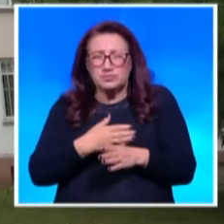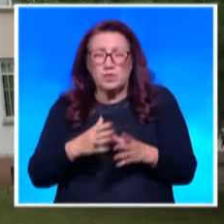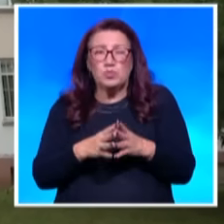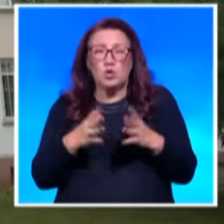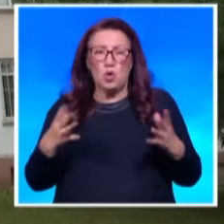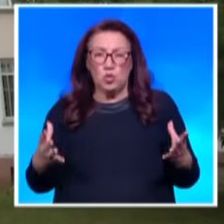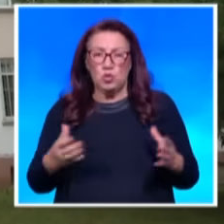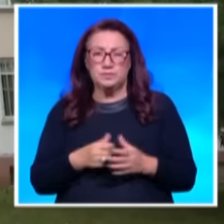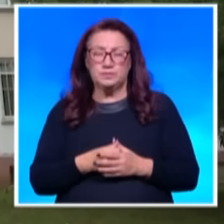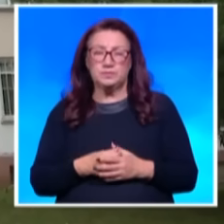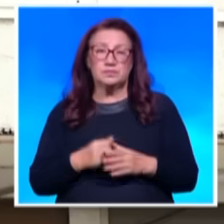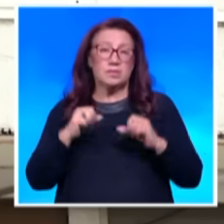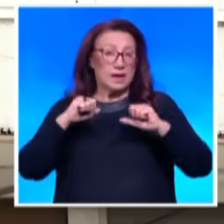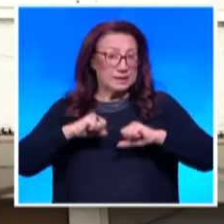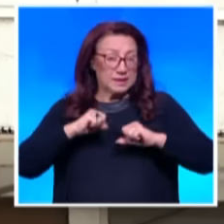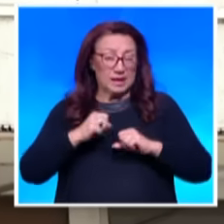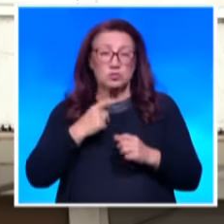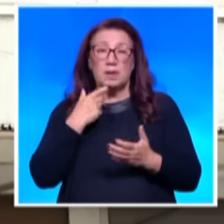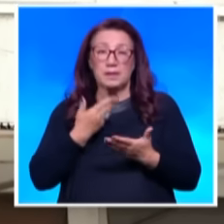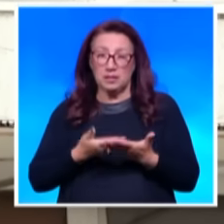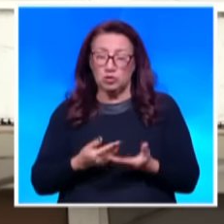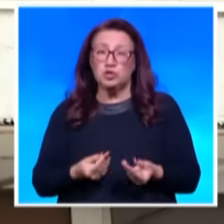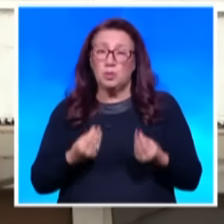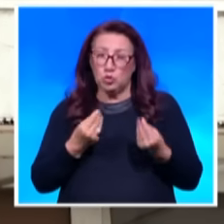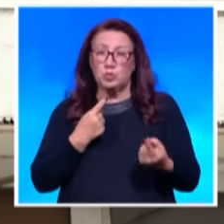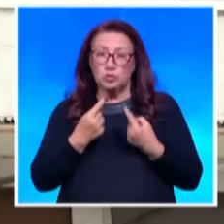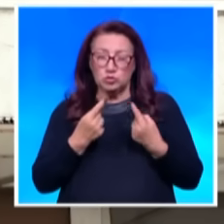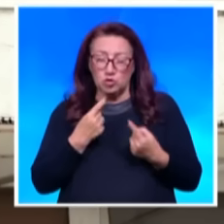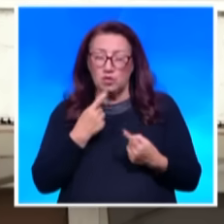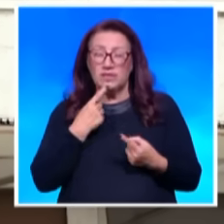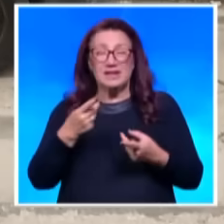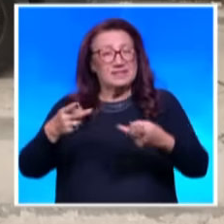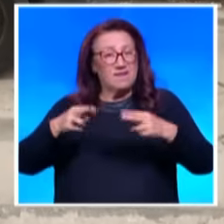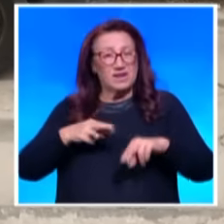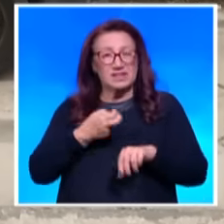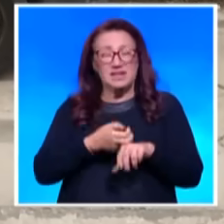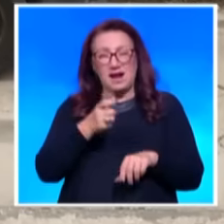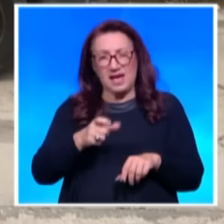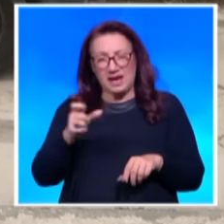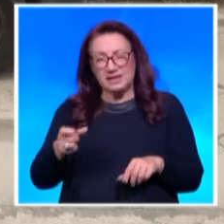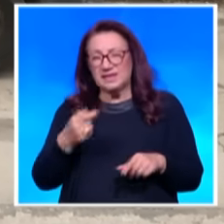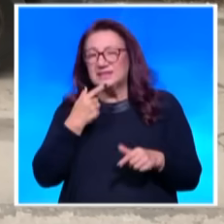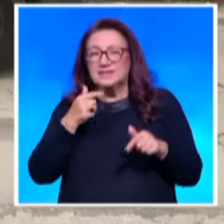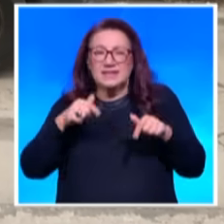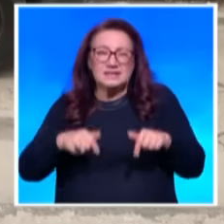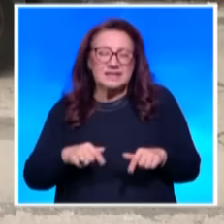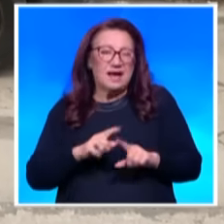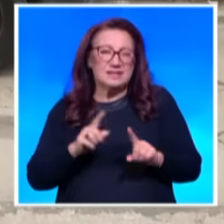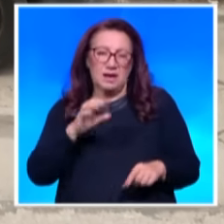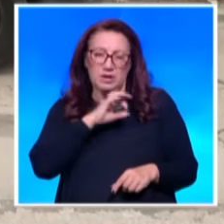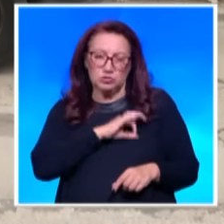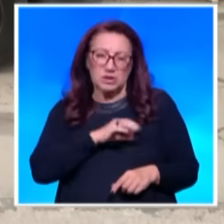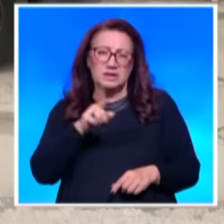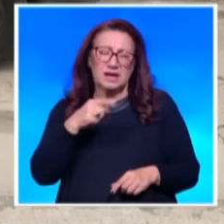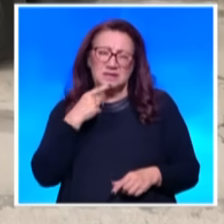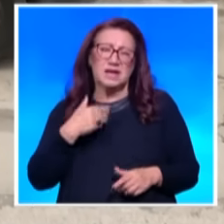заведение коментира, че е предложила по-добри условия, за да задържи медиците, но за сега без резултат и обяви, че подадената от нея оставка все още е в